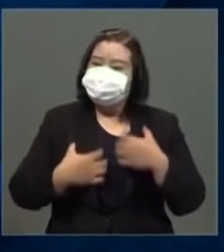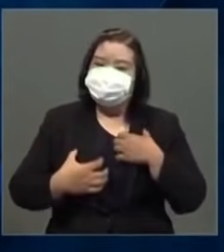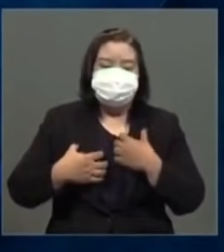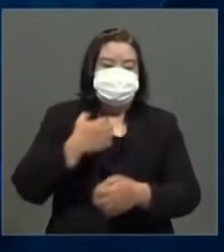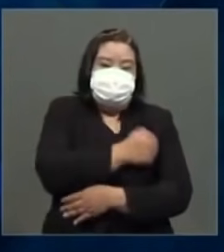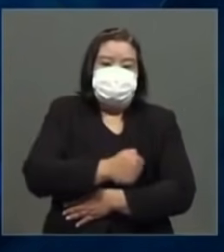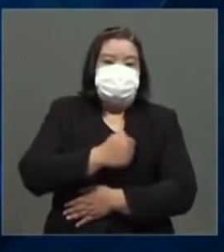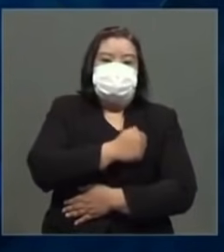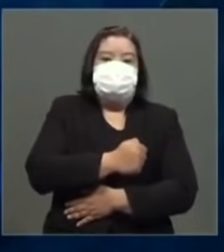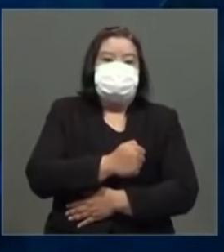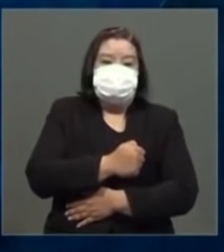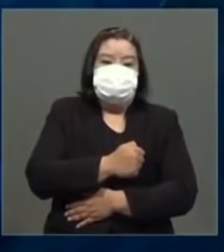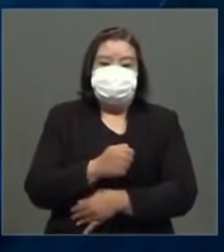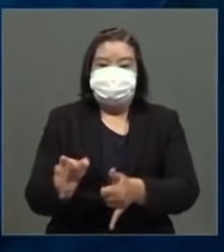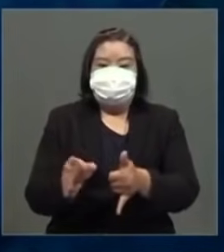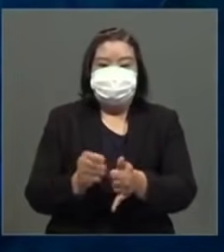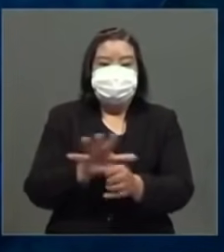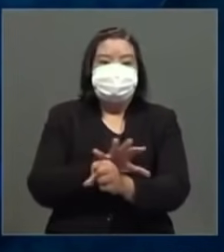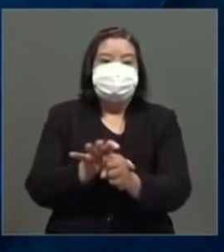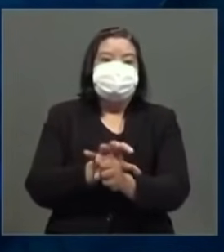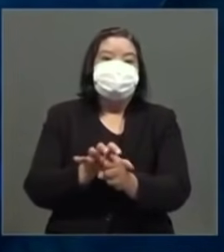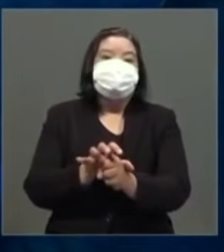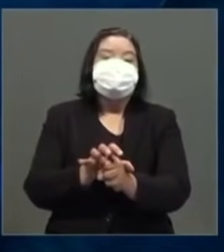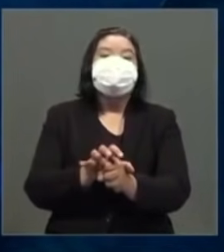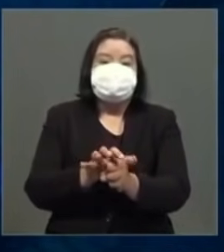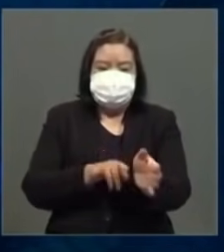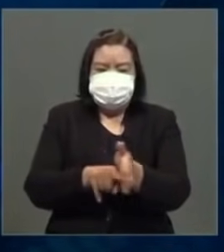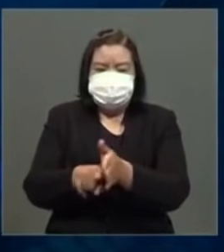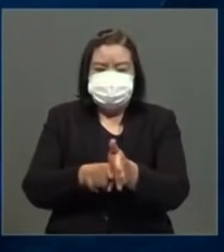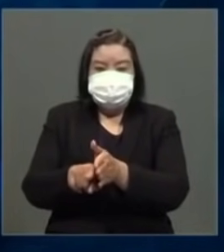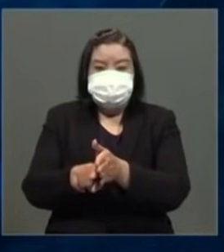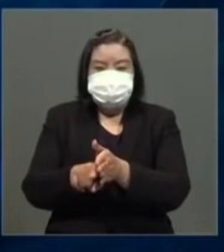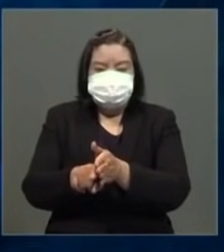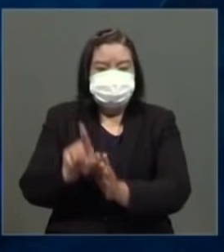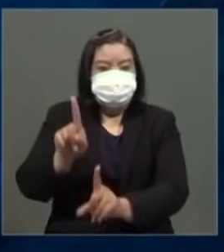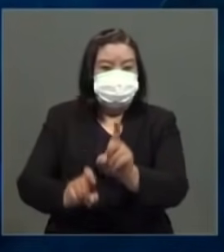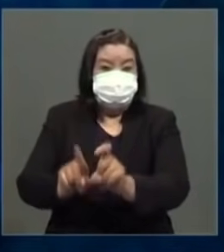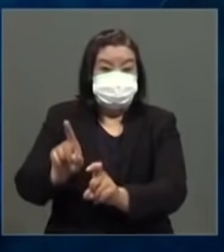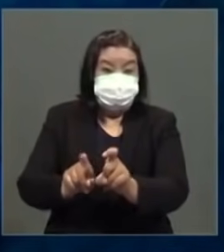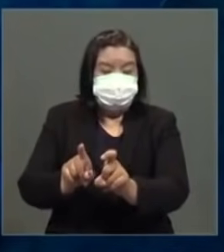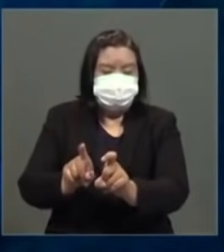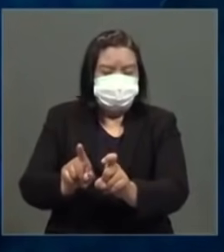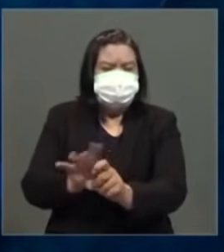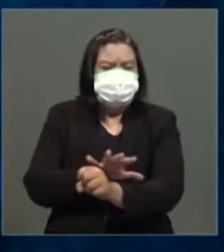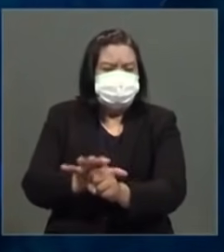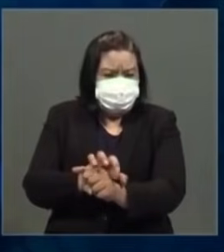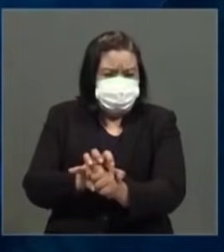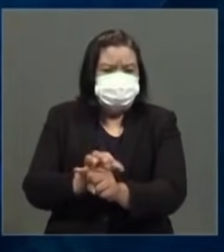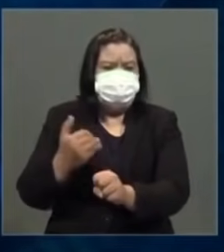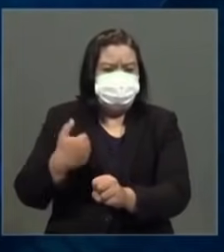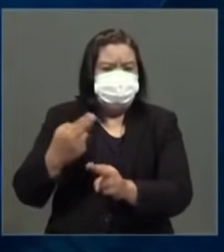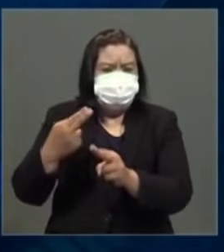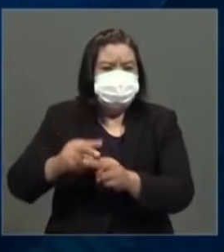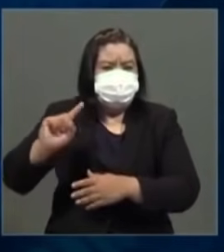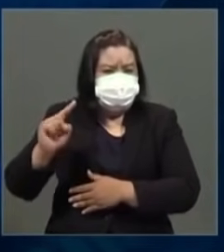ชิญกับไวรัสสายพันธุ์โควิด-19 นี้ซึ่งก็มีสายพันธุ์ที่ออกมาหลากหลายมากมายนะครับต